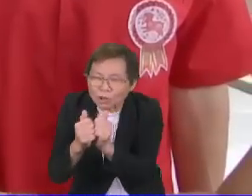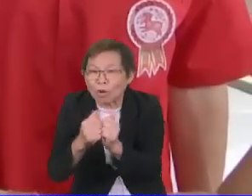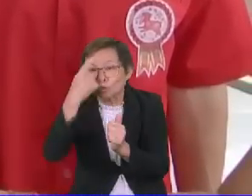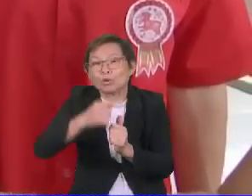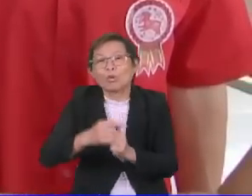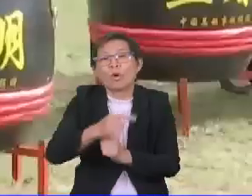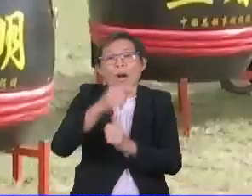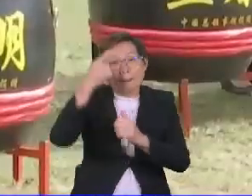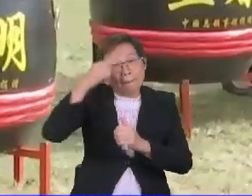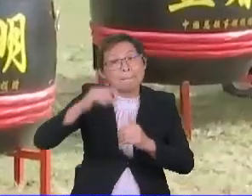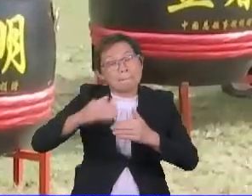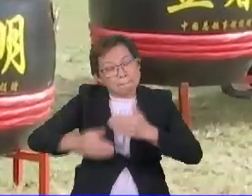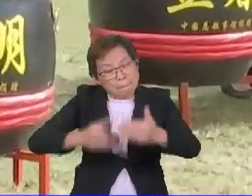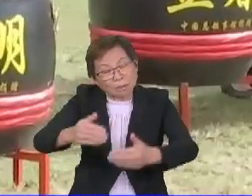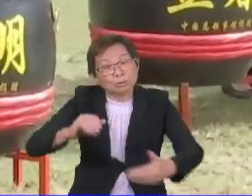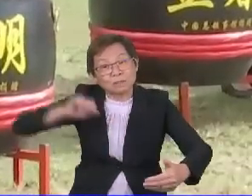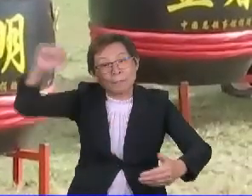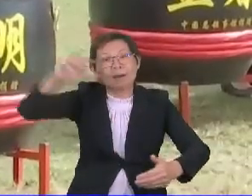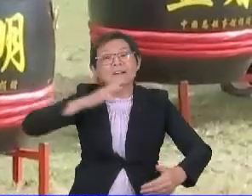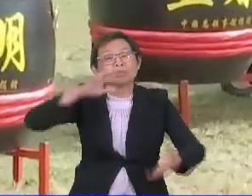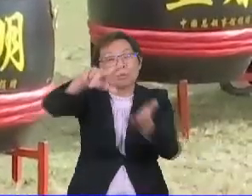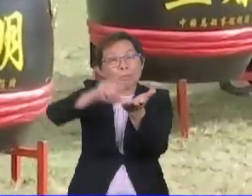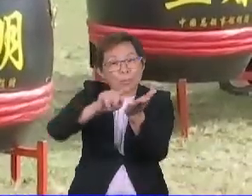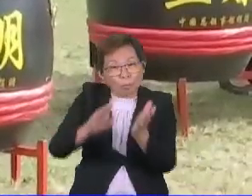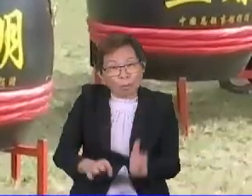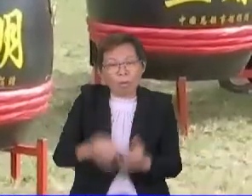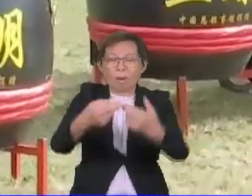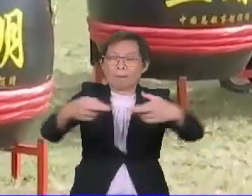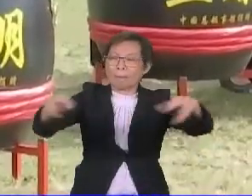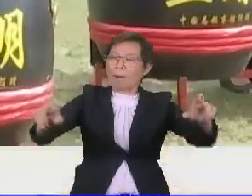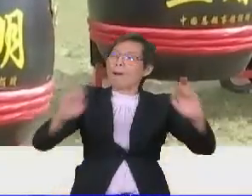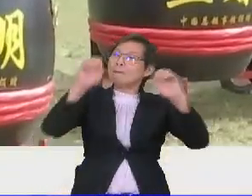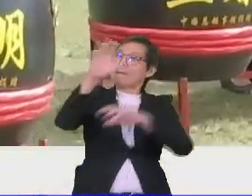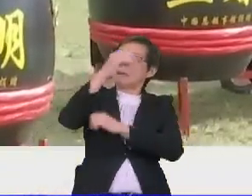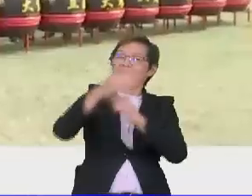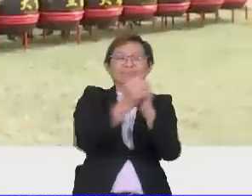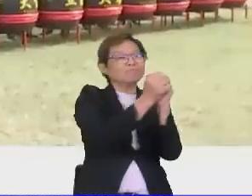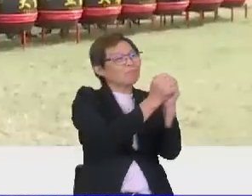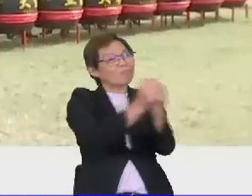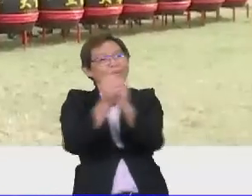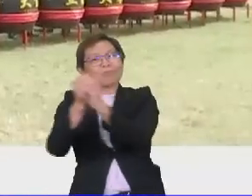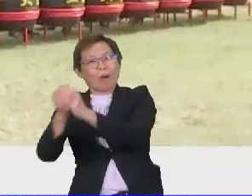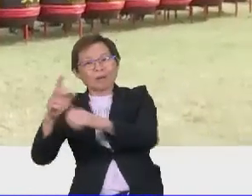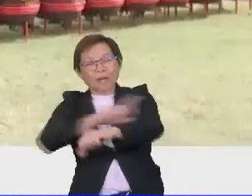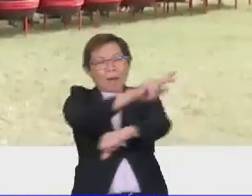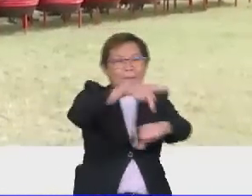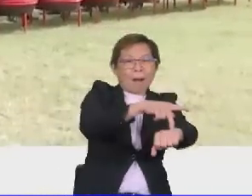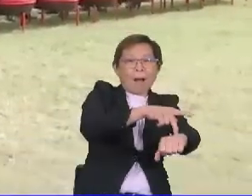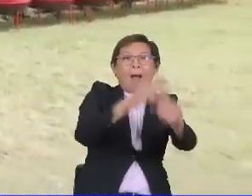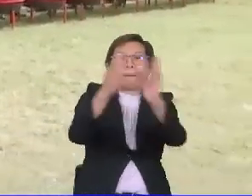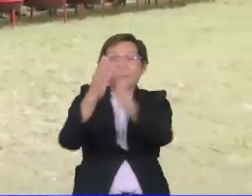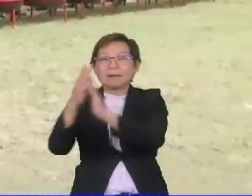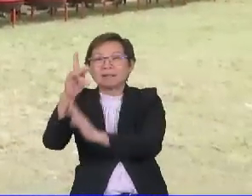Sabah Beliau berkata demikian kepada media selepas merasmikan pesta tahun baru Cina di padangbandaran